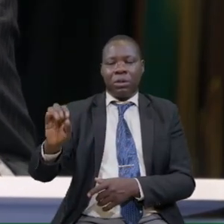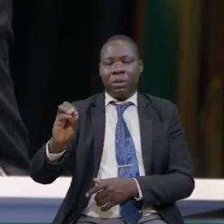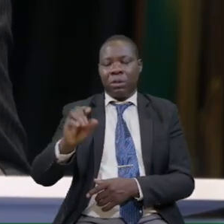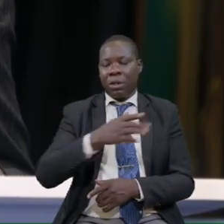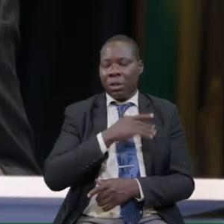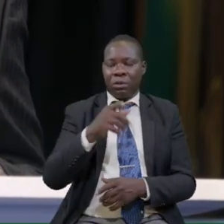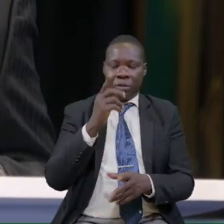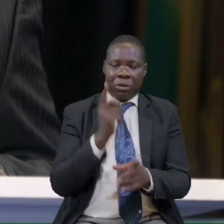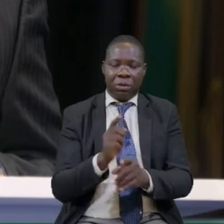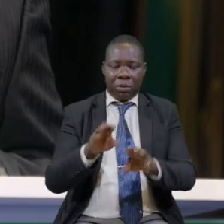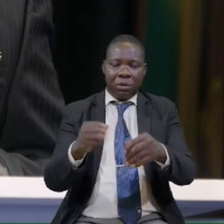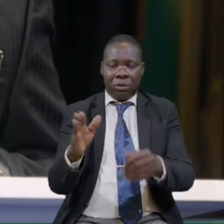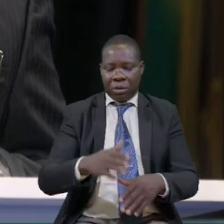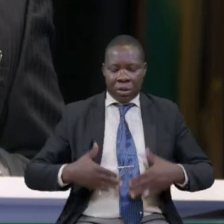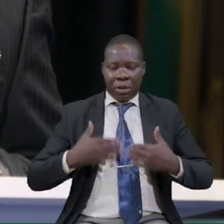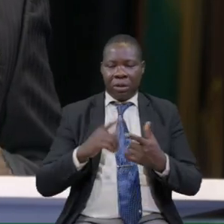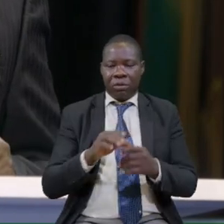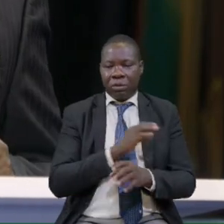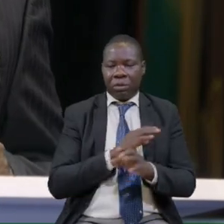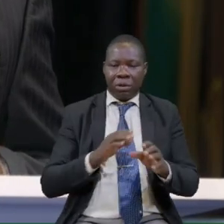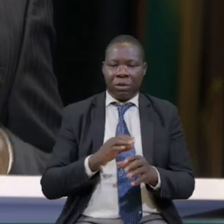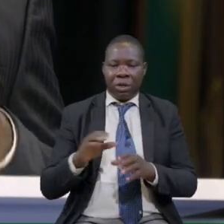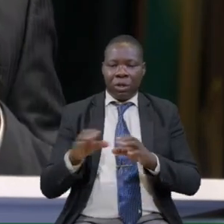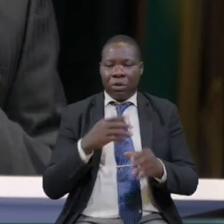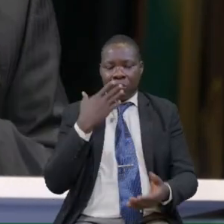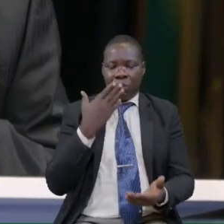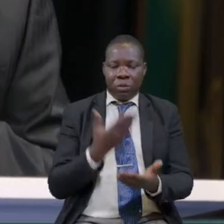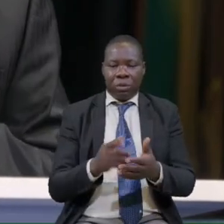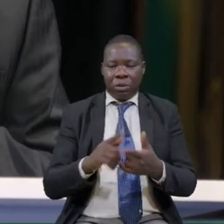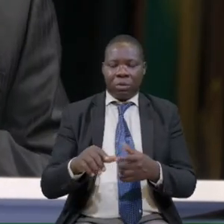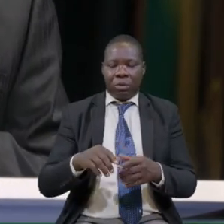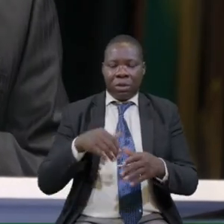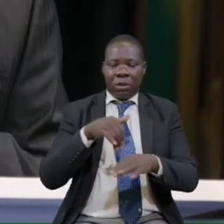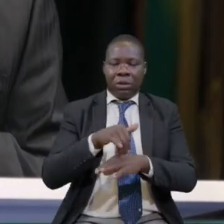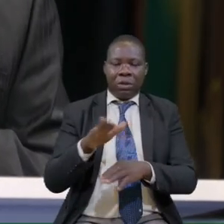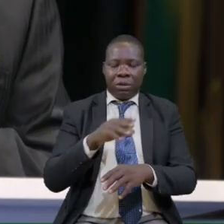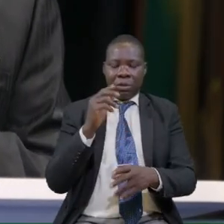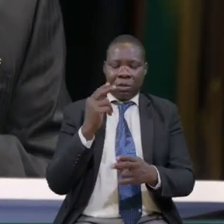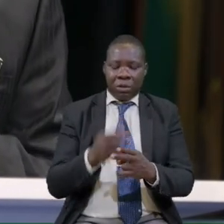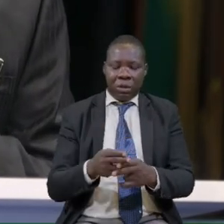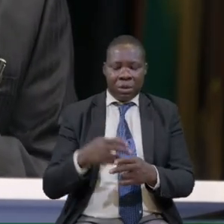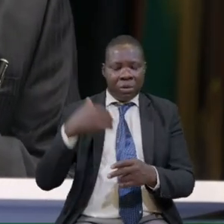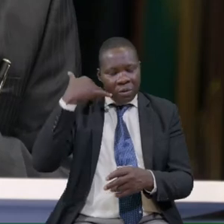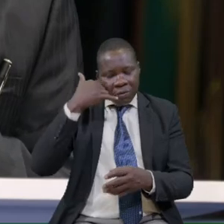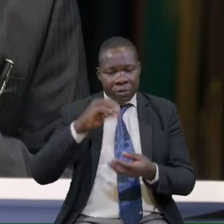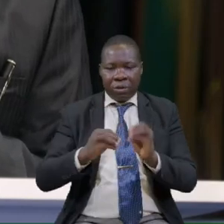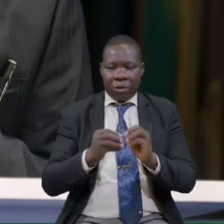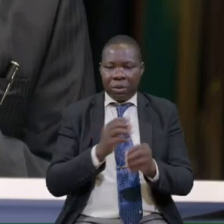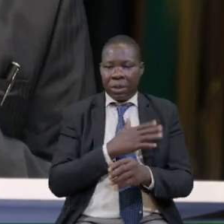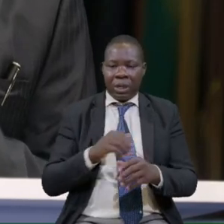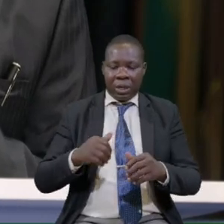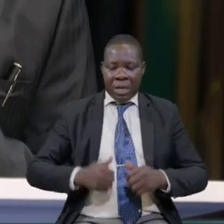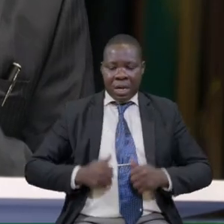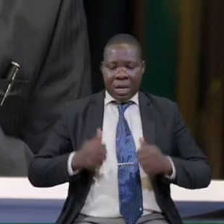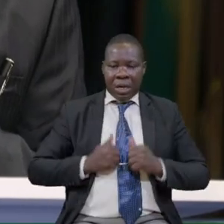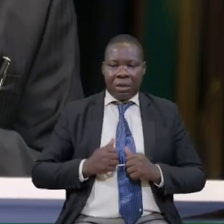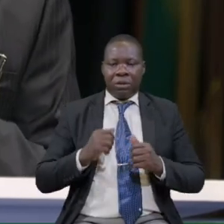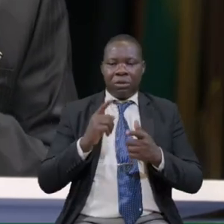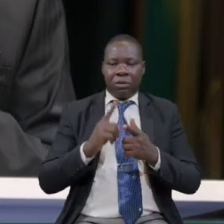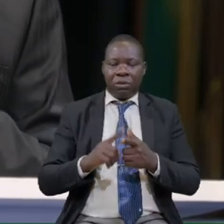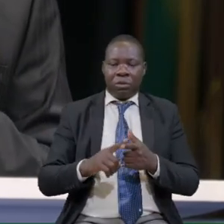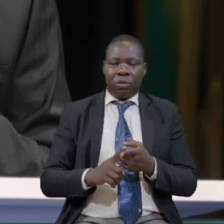Prière, nous envoyez votre nom, votre téléphone et votre lieu de résidence, votre